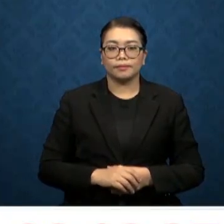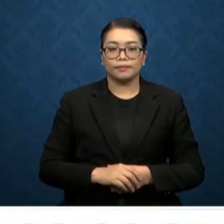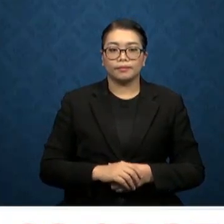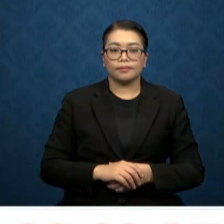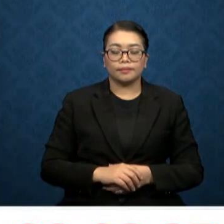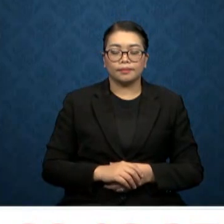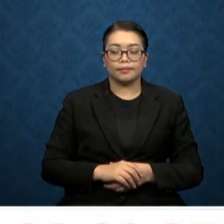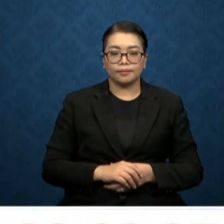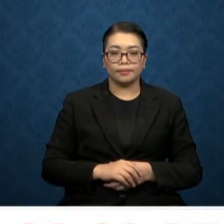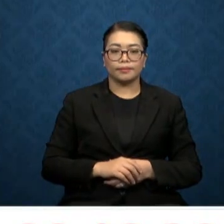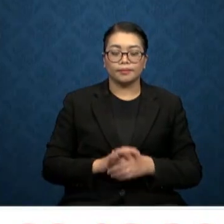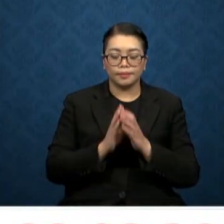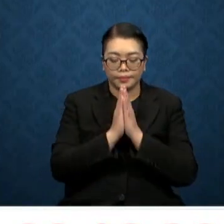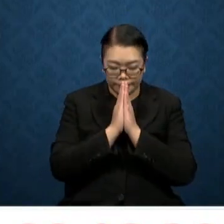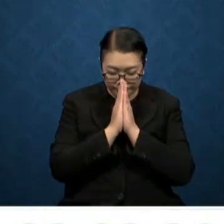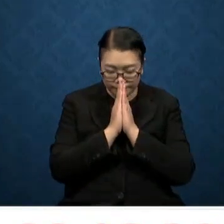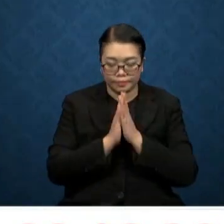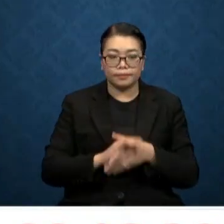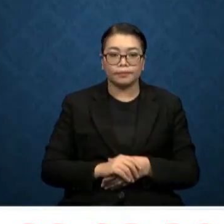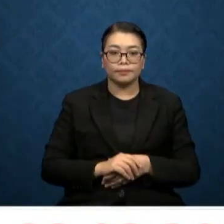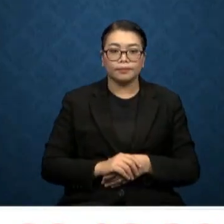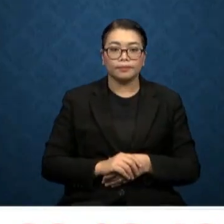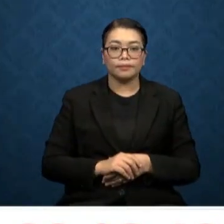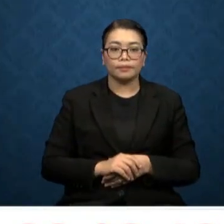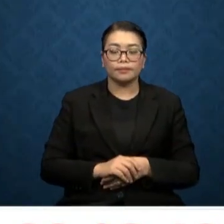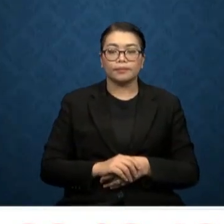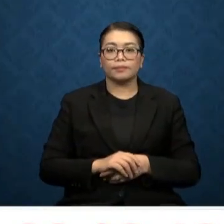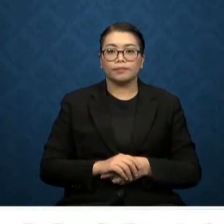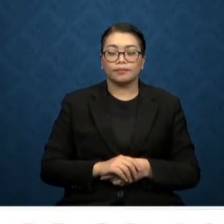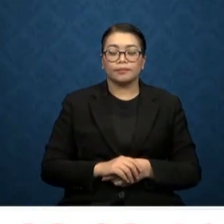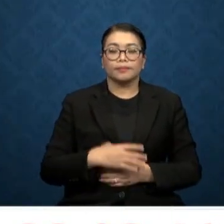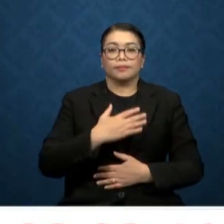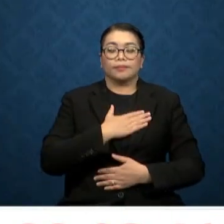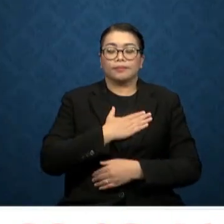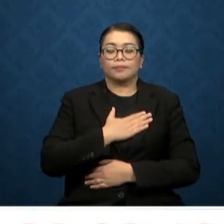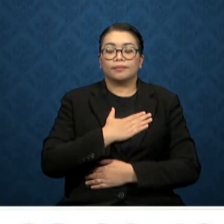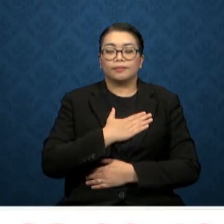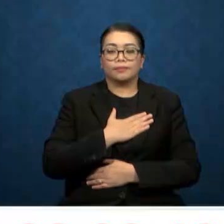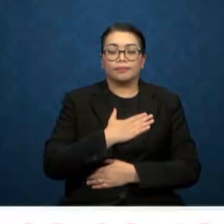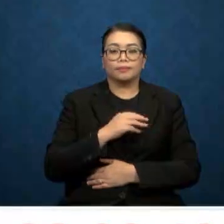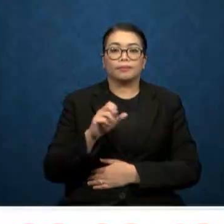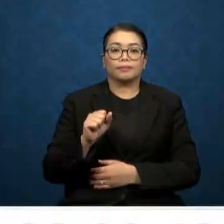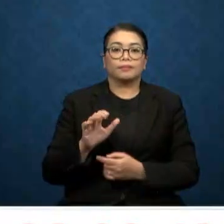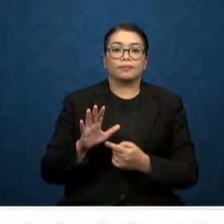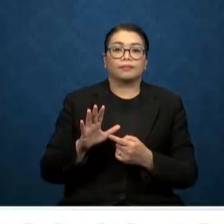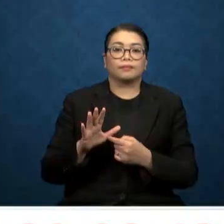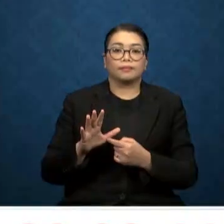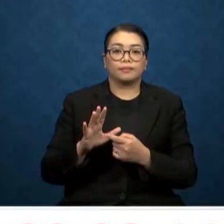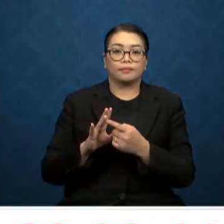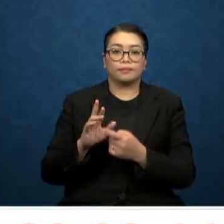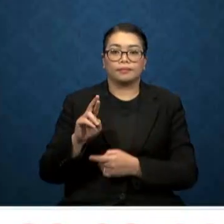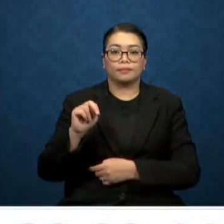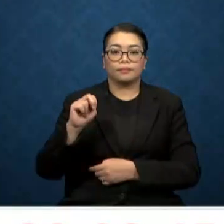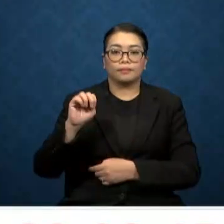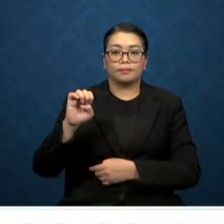กราบเรียนท่านประธานวุฒิสภาที่เคารพกระผมพลเอกสำเริงศิวาดำรงค์ประธาน